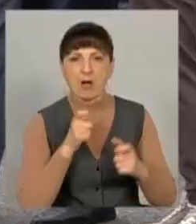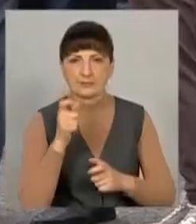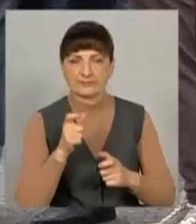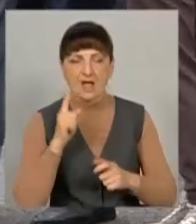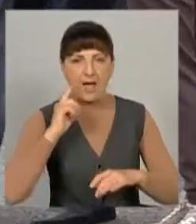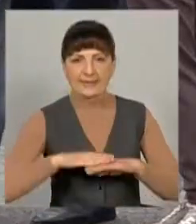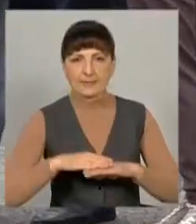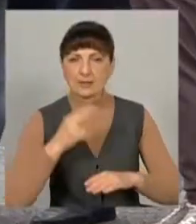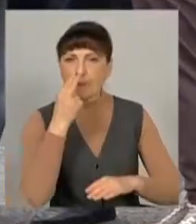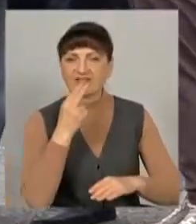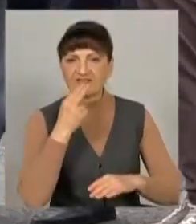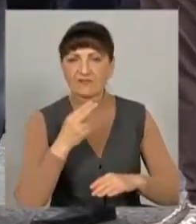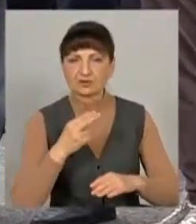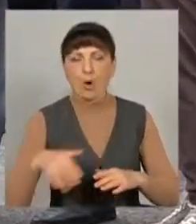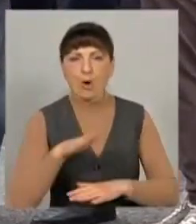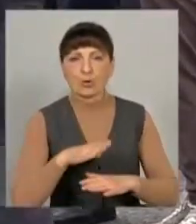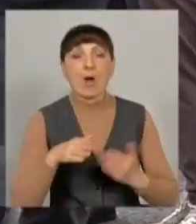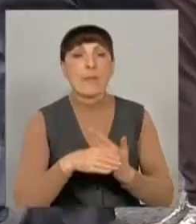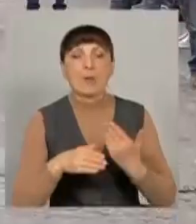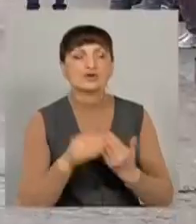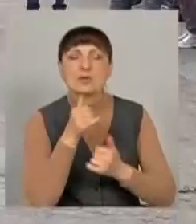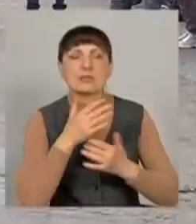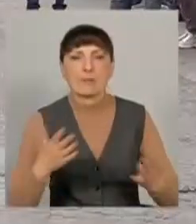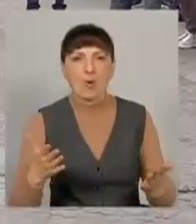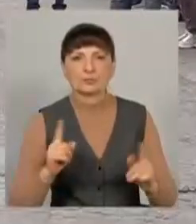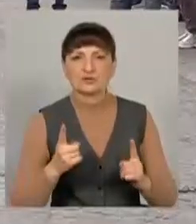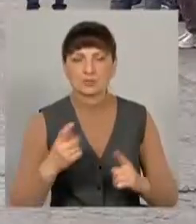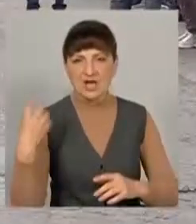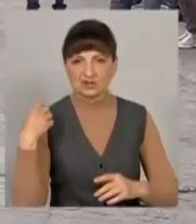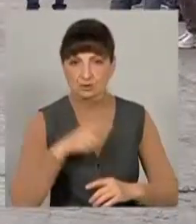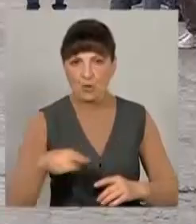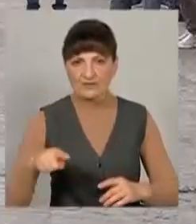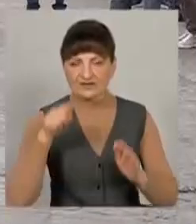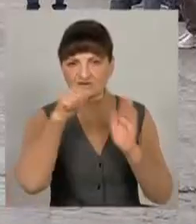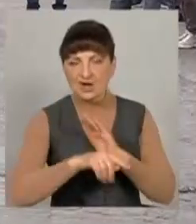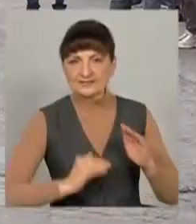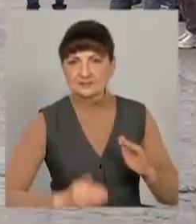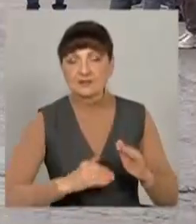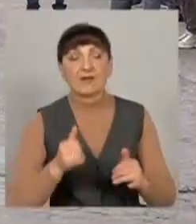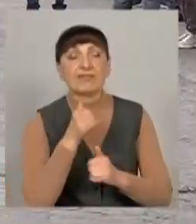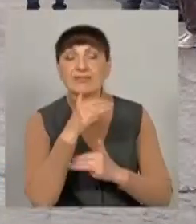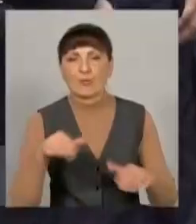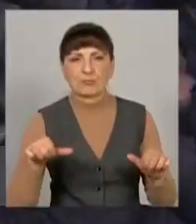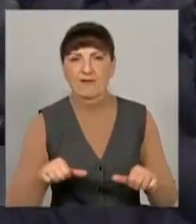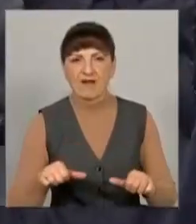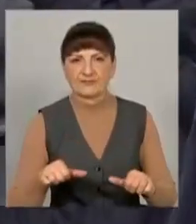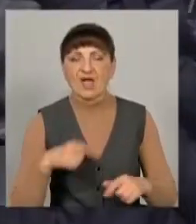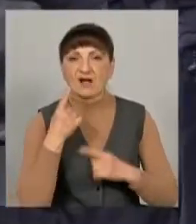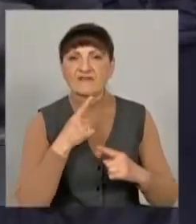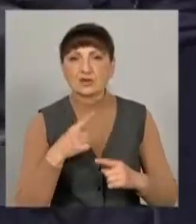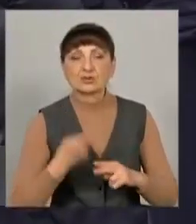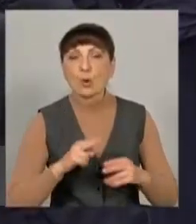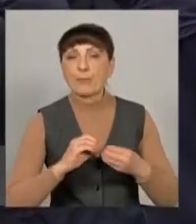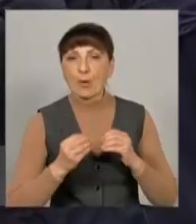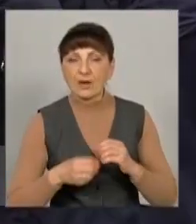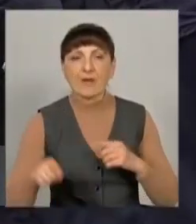акимате Панфиловского сельского округа помочь ничем не могут, поскольку чиновники в дела частников вмешиваться не имеют права. Говорят, что с такой